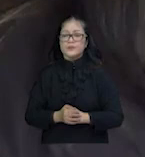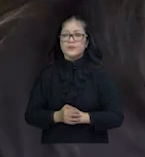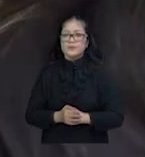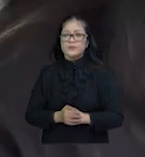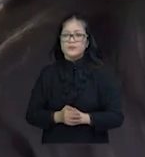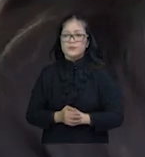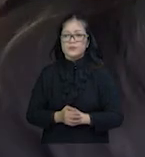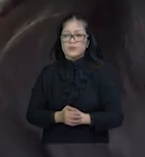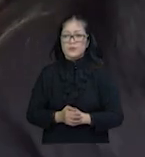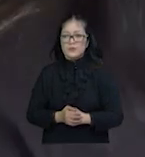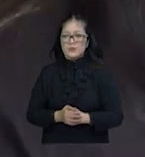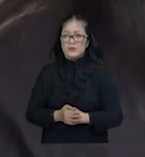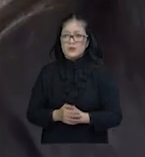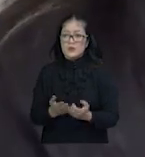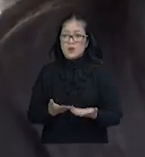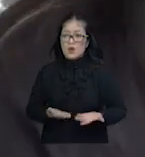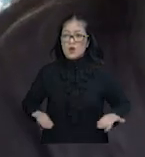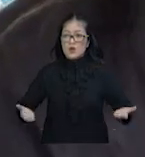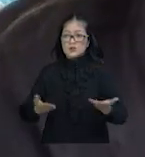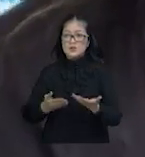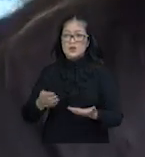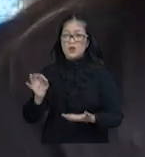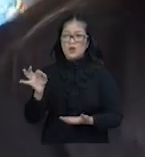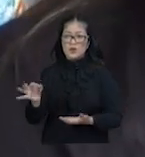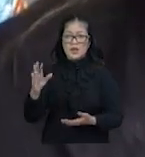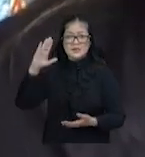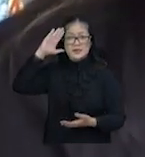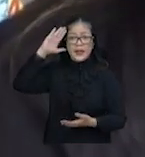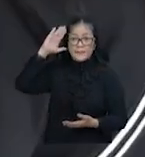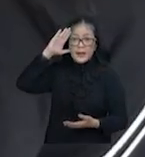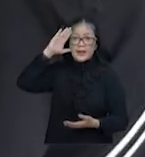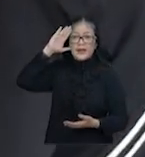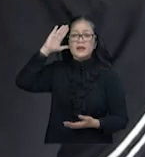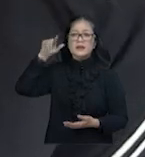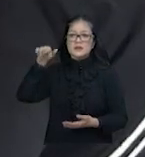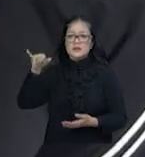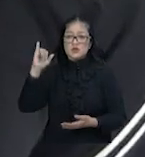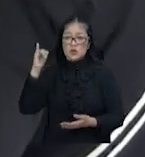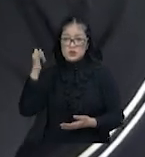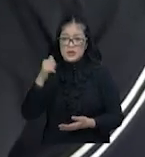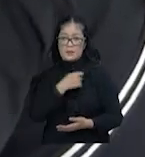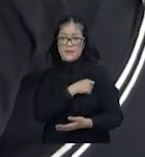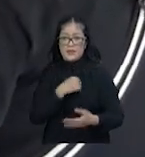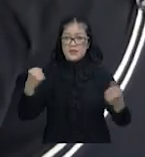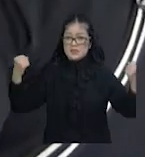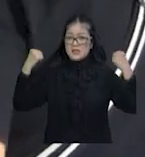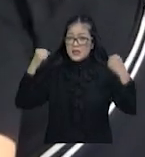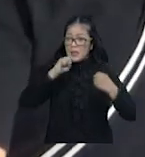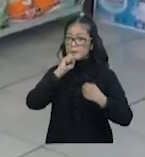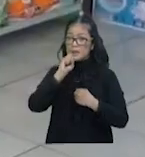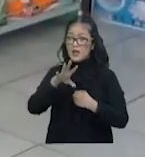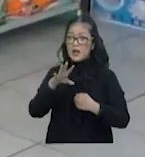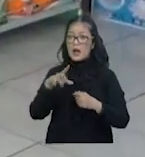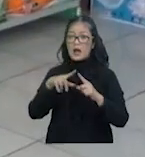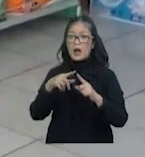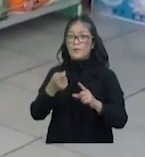Kondisi tak jauh berbeda juga terjadi di Sleman, Yogyakarta. Meski Kementerian Kesehatan meminta kepada fasilitas kesehatan dan apotek untuk